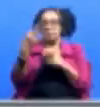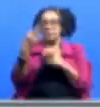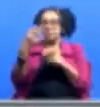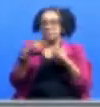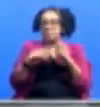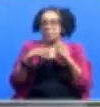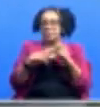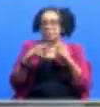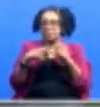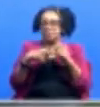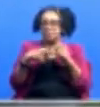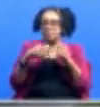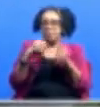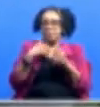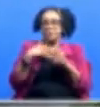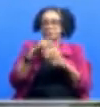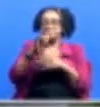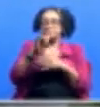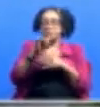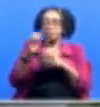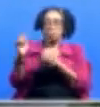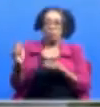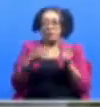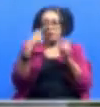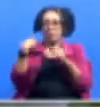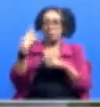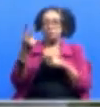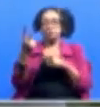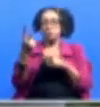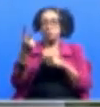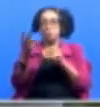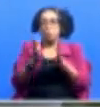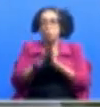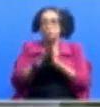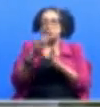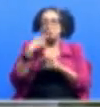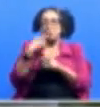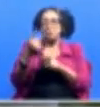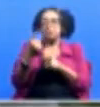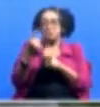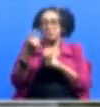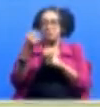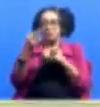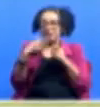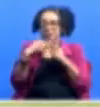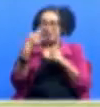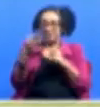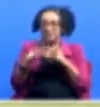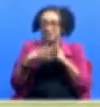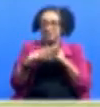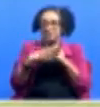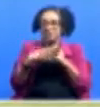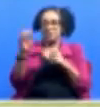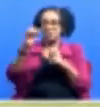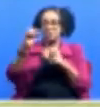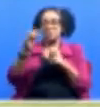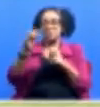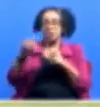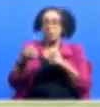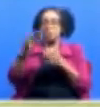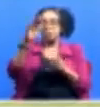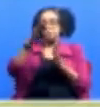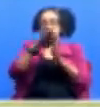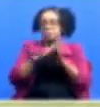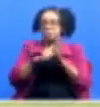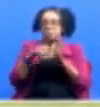137. Greg Snow wa Mudhaiga ndiye wa pili na ana alama 138, huku Samuel Njoroge aliongoza jana akishuka hadi nafasi